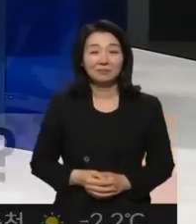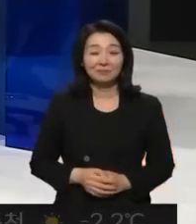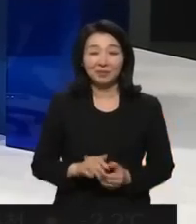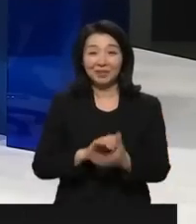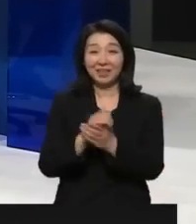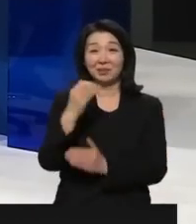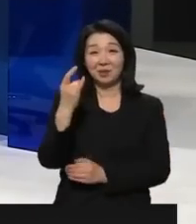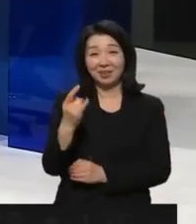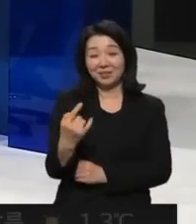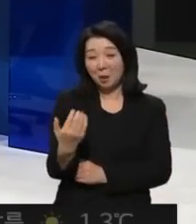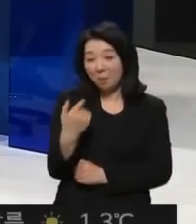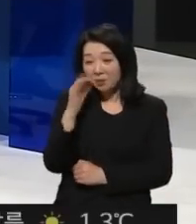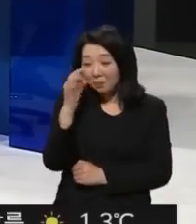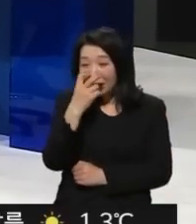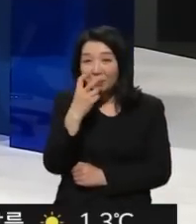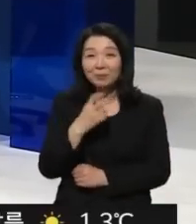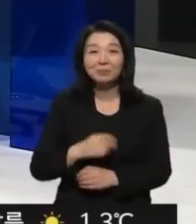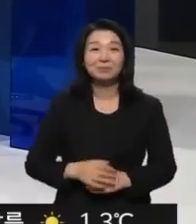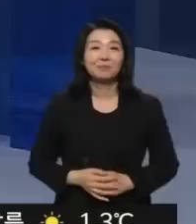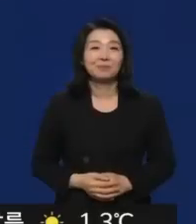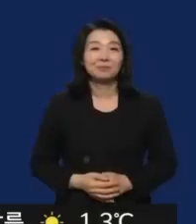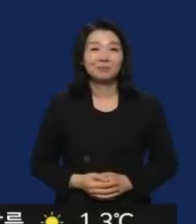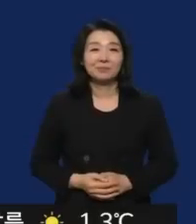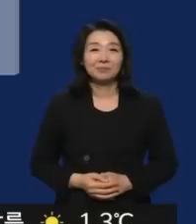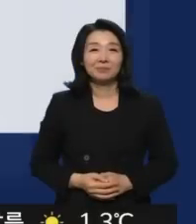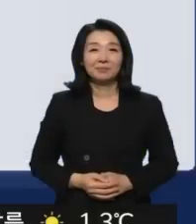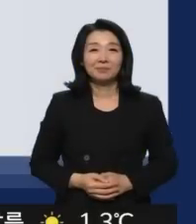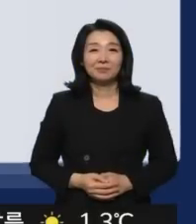다정회에서 미리 살펴본 여론 보겠습니다.